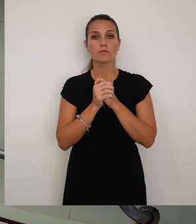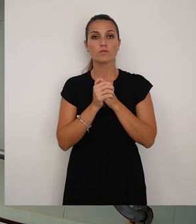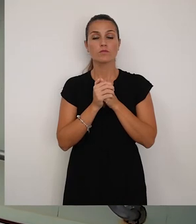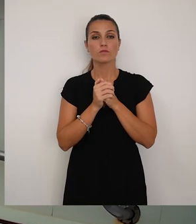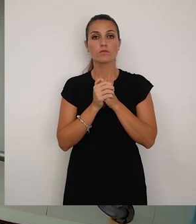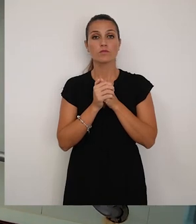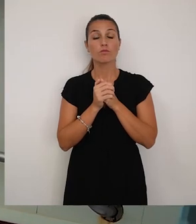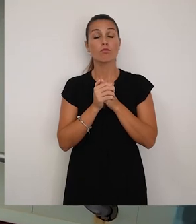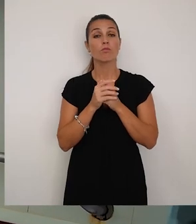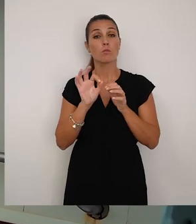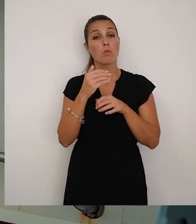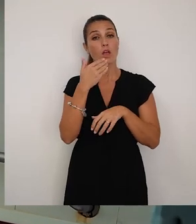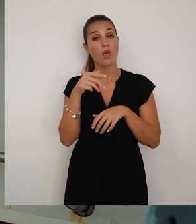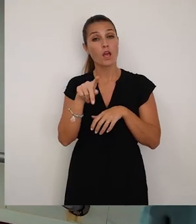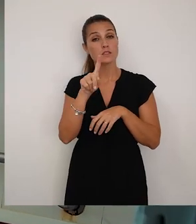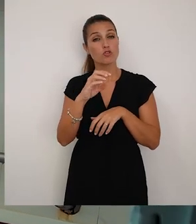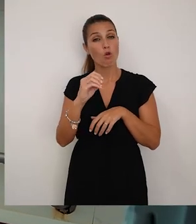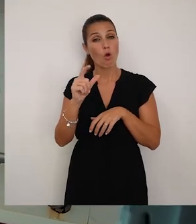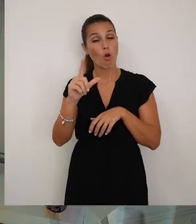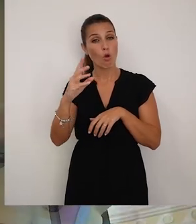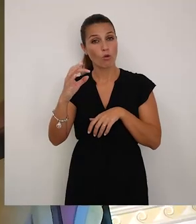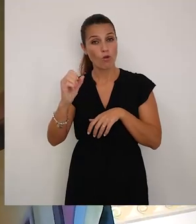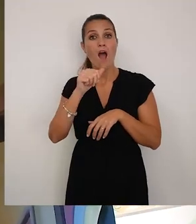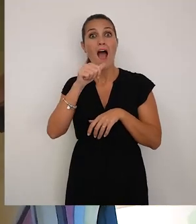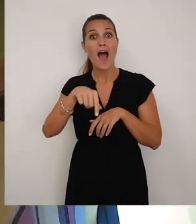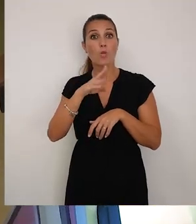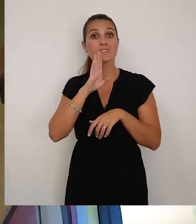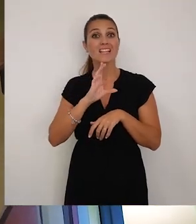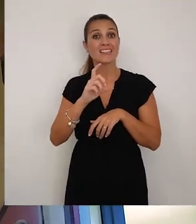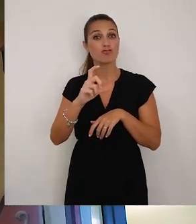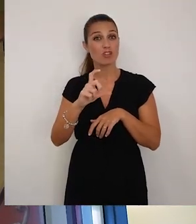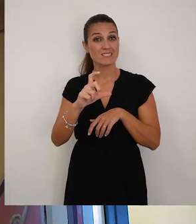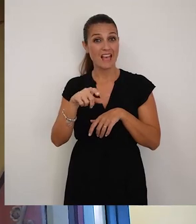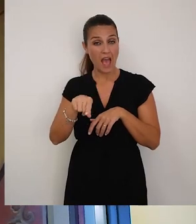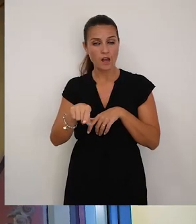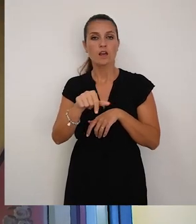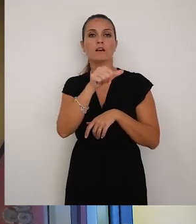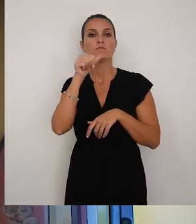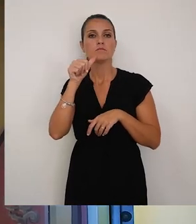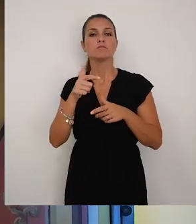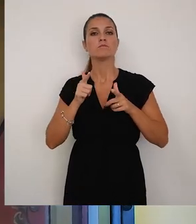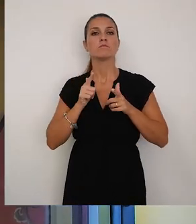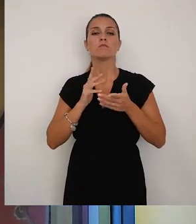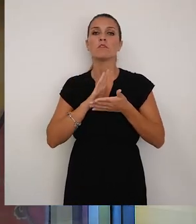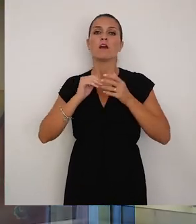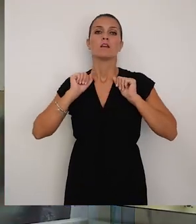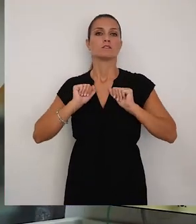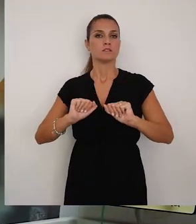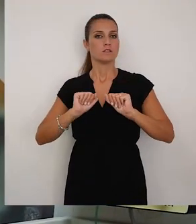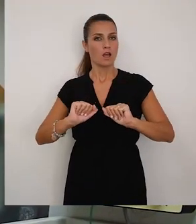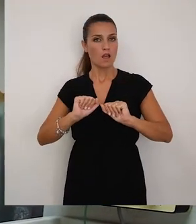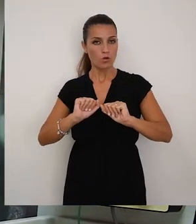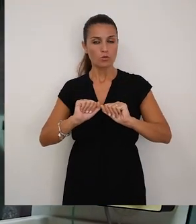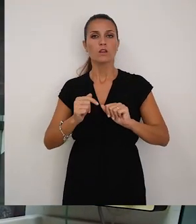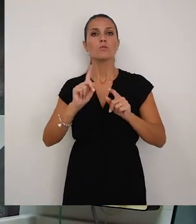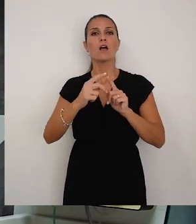Grazie alla presenza dell'idrogeno solforato, le acque di Santa Cesarea sono benefiche per alleviare i disturbi delle patologie a